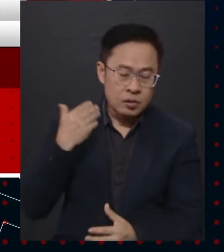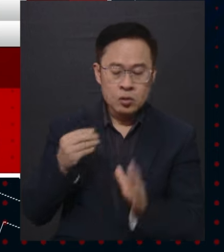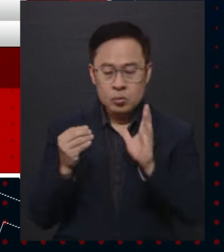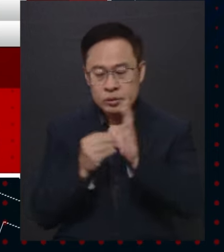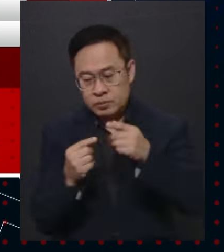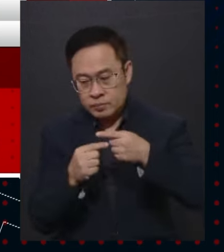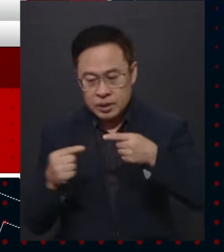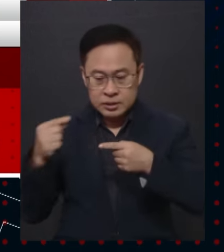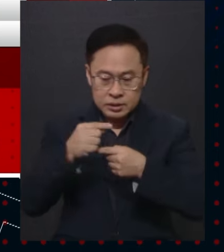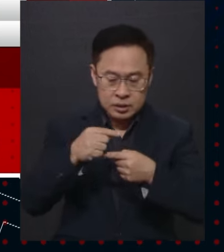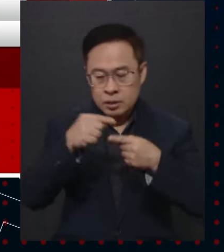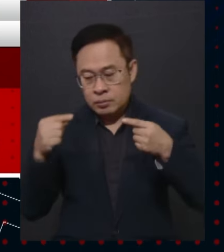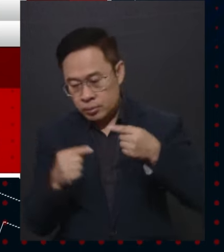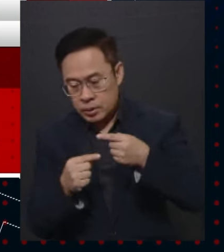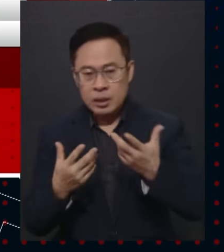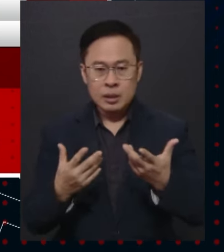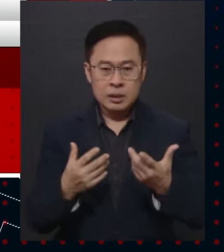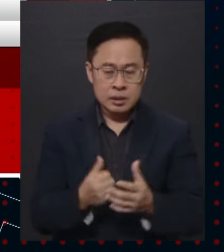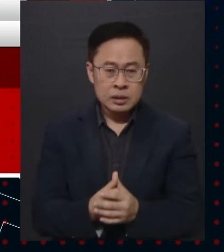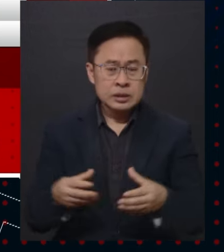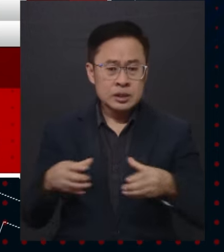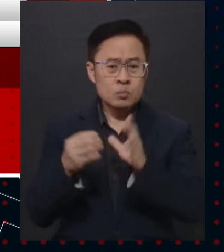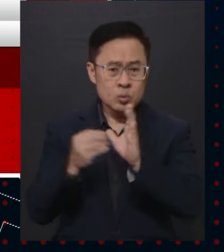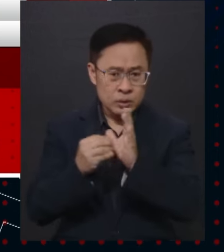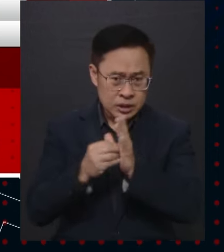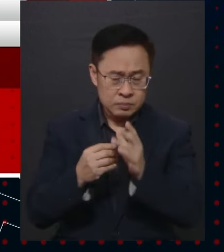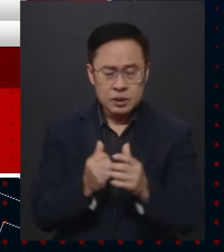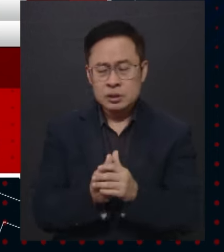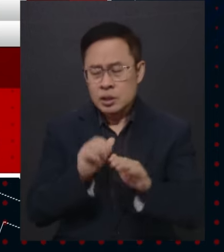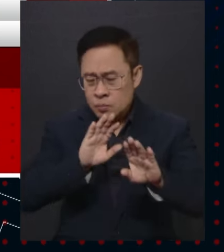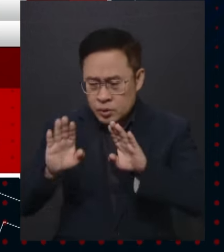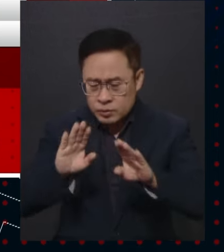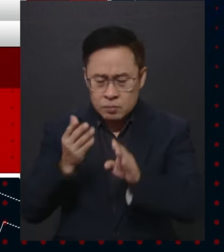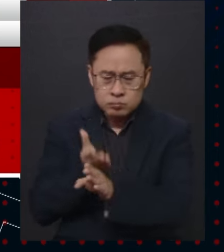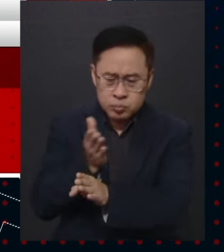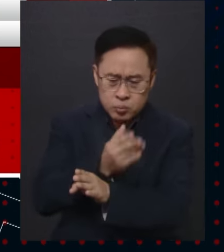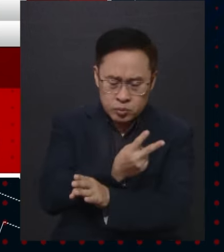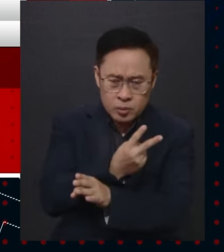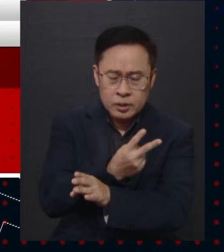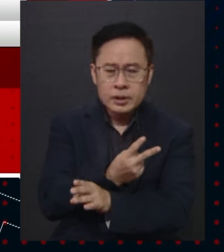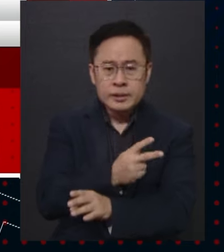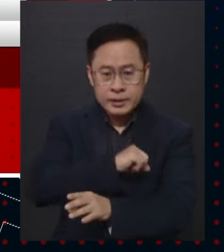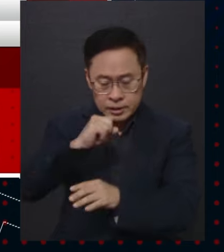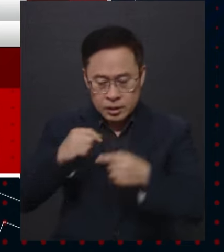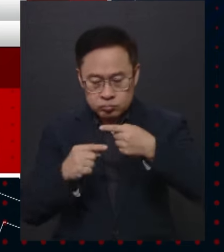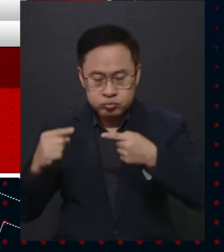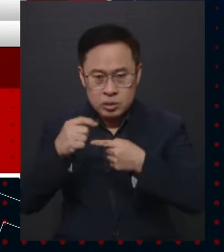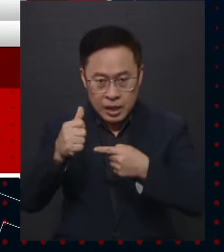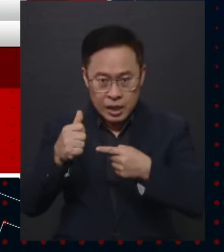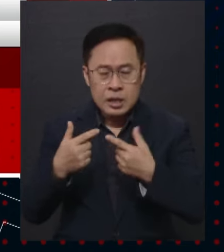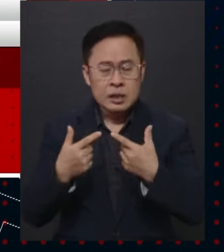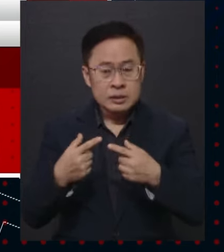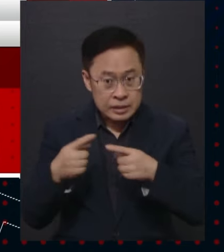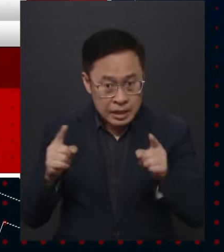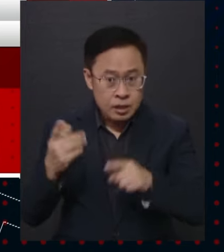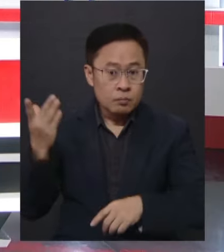ทูแบงคอกเองเนี่ยจริงๆถ้าเราดูเกมเมื่อวานเนี้ยก็อาจจะมองว่าเอ่อกองกลางแล้วก็แนว